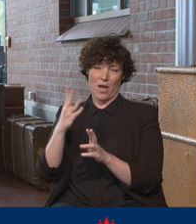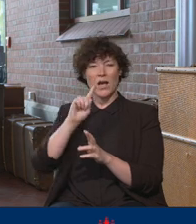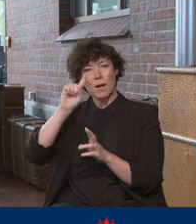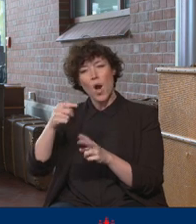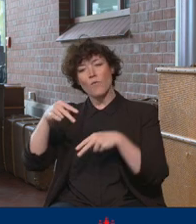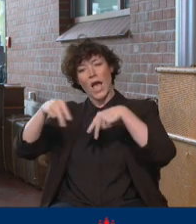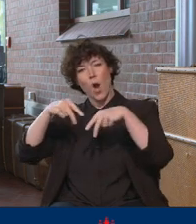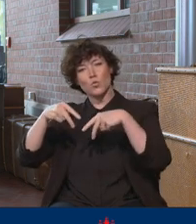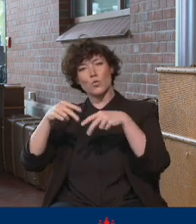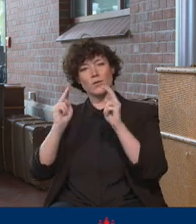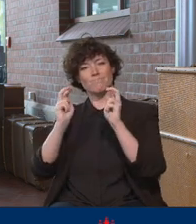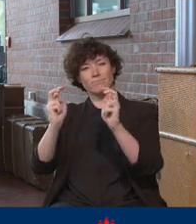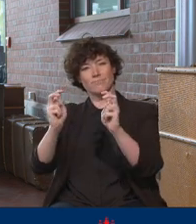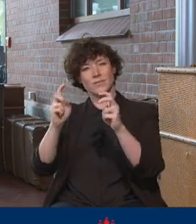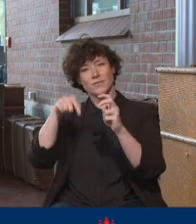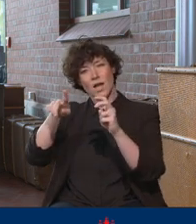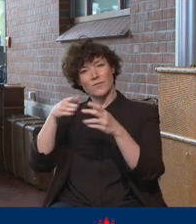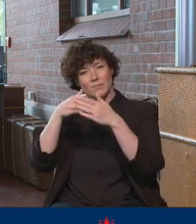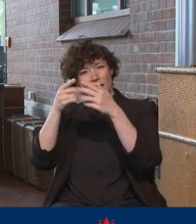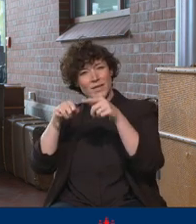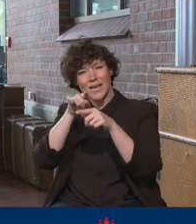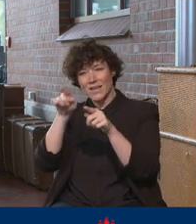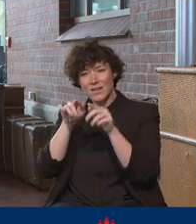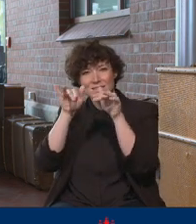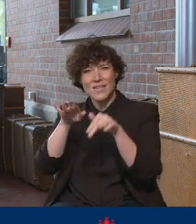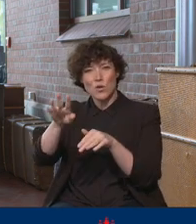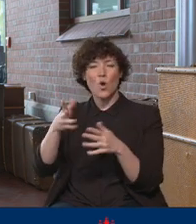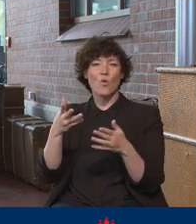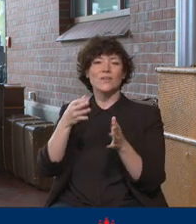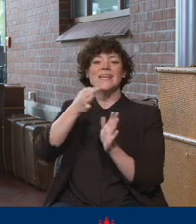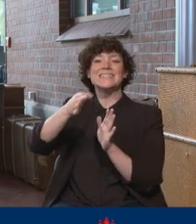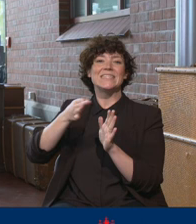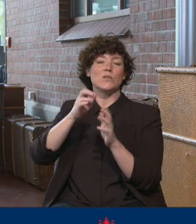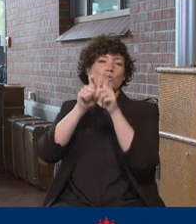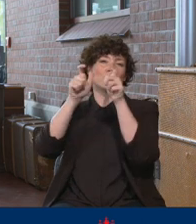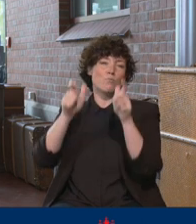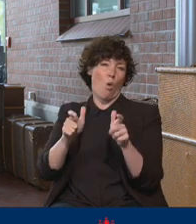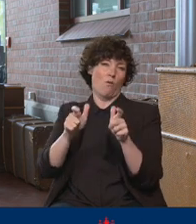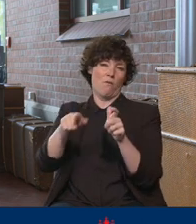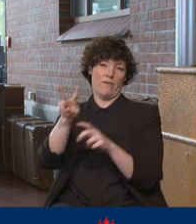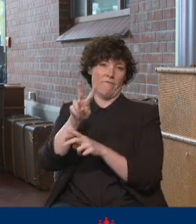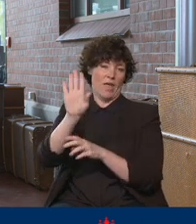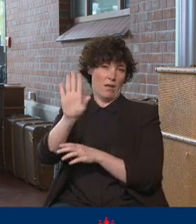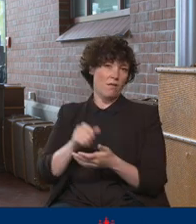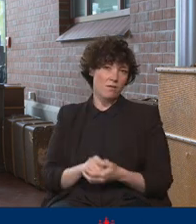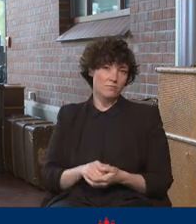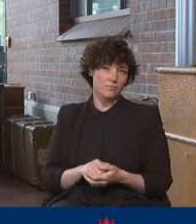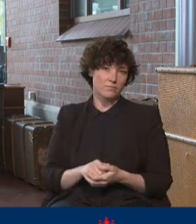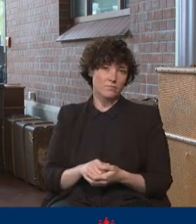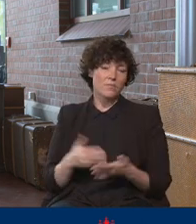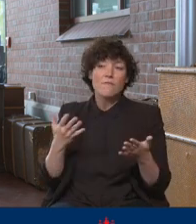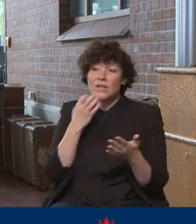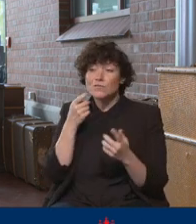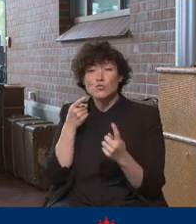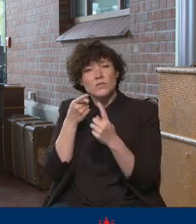und den siedlungsblock der veddel was wir hier erreichen wollen ist eigentlich der herzenswunsch der feder der schon immer